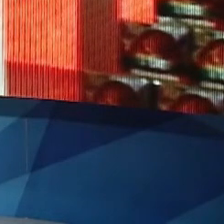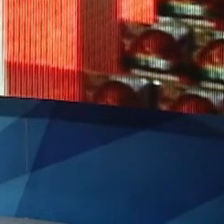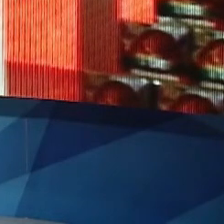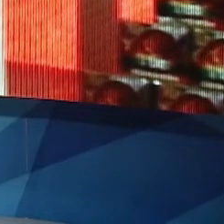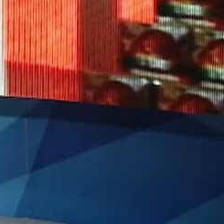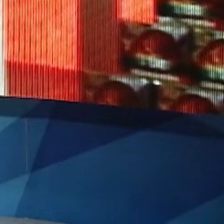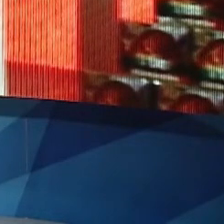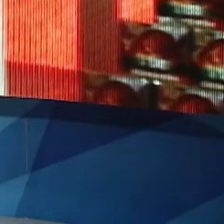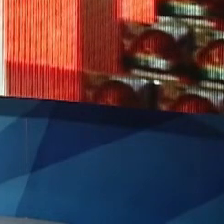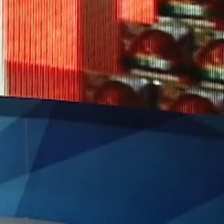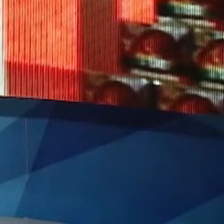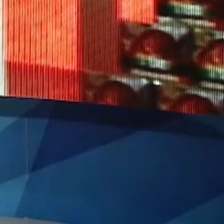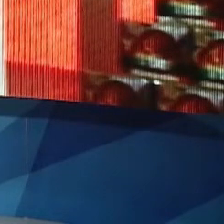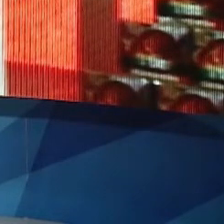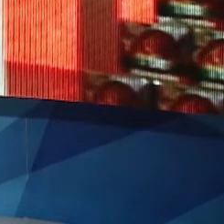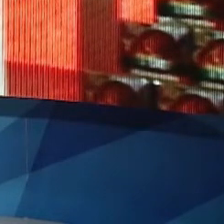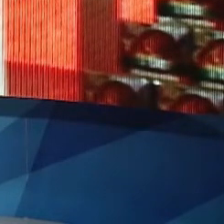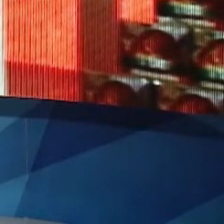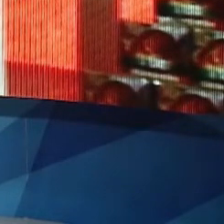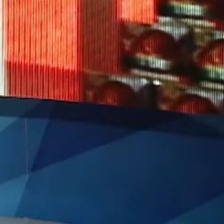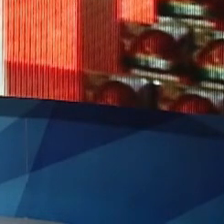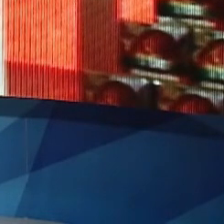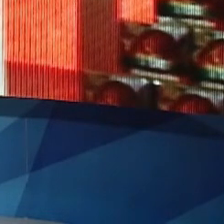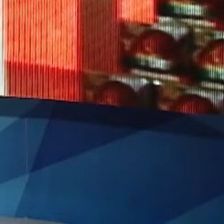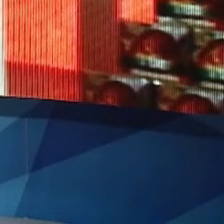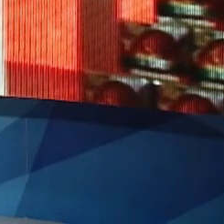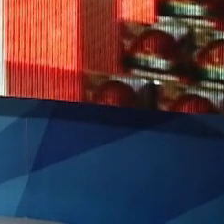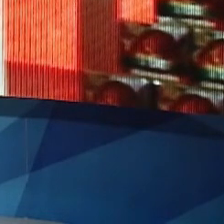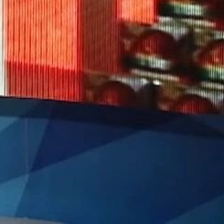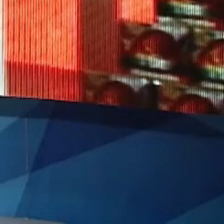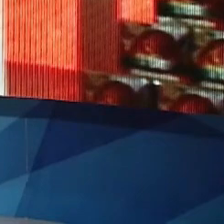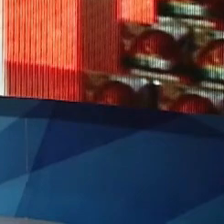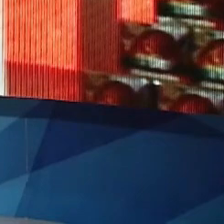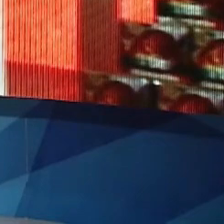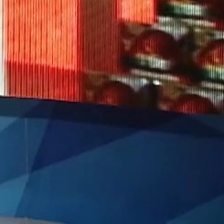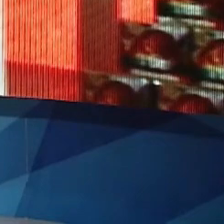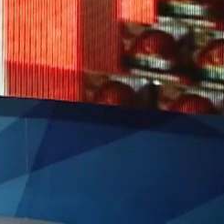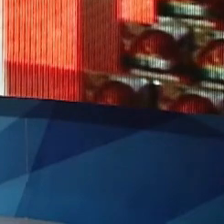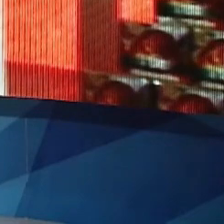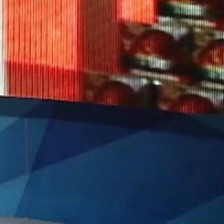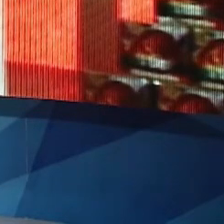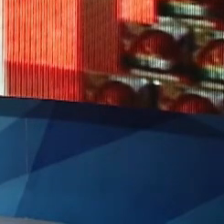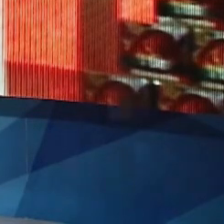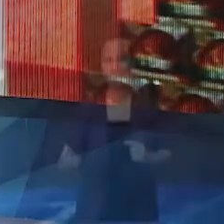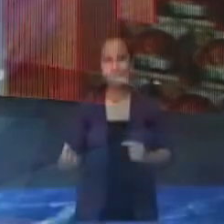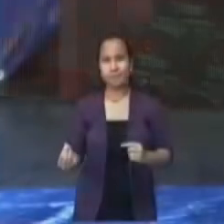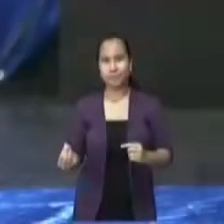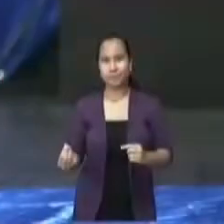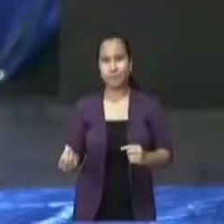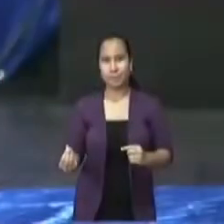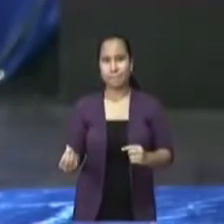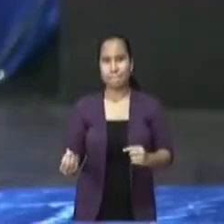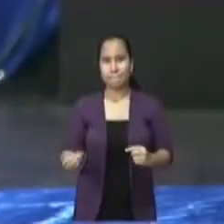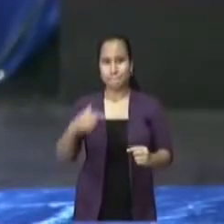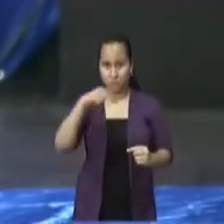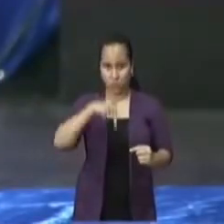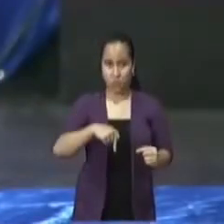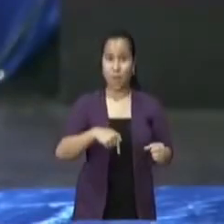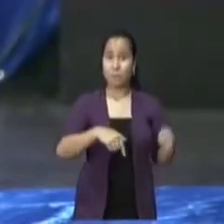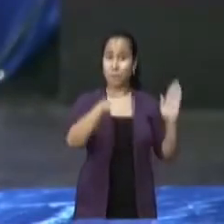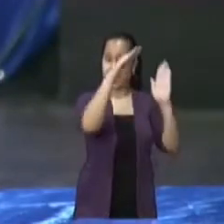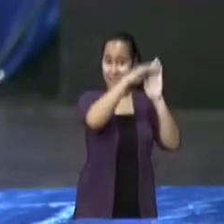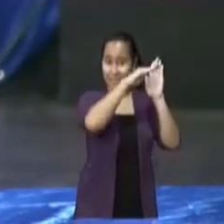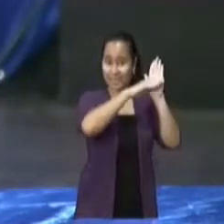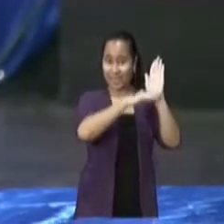opgemerkt dat de vuurwerkwinkels gewoon open waren, terwijl ze daartoe nog geen toestemming hadden. Er zijn richtlijnen ontwikkeld.